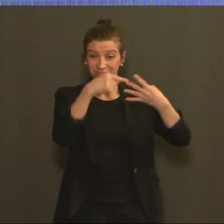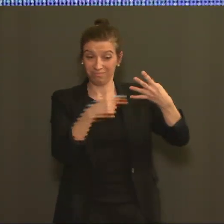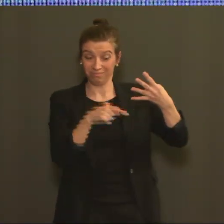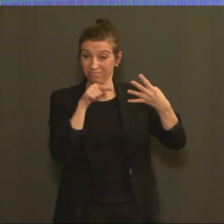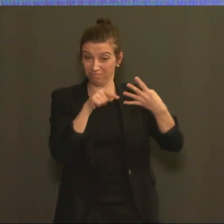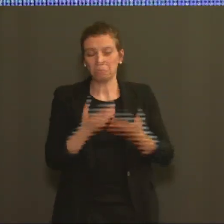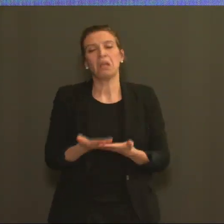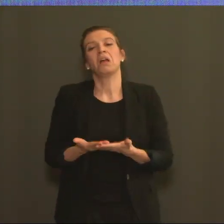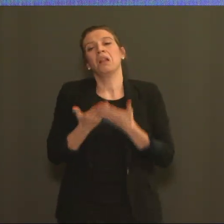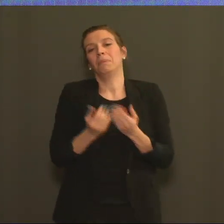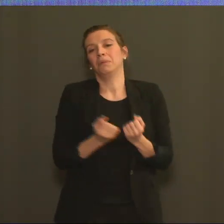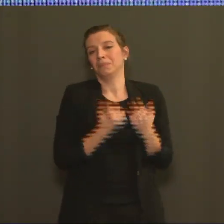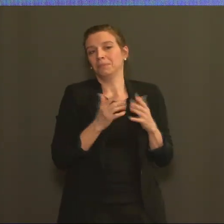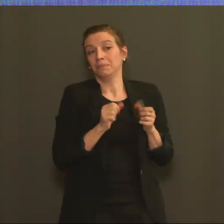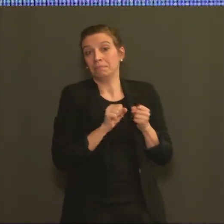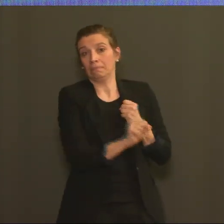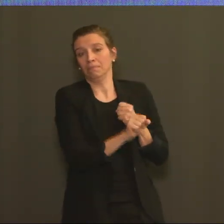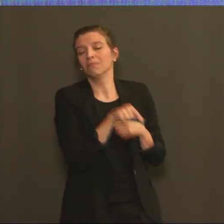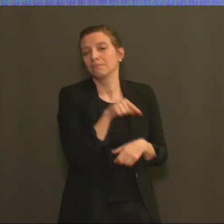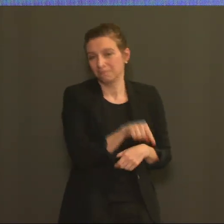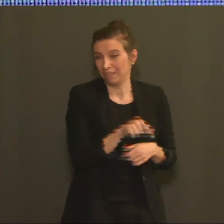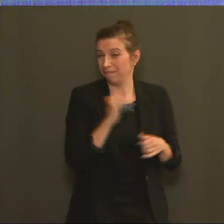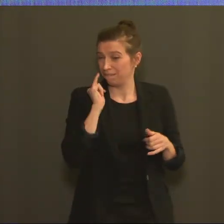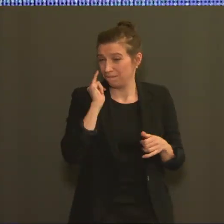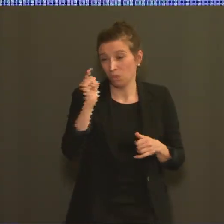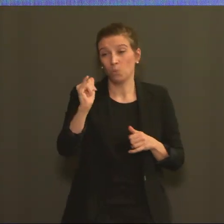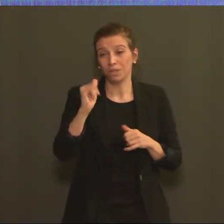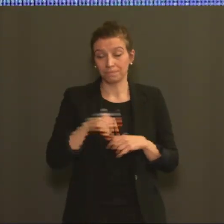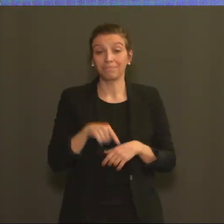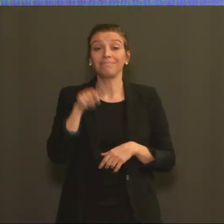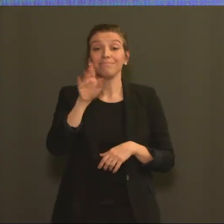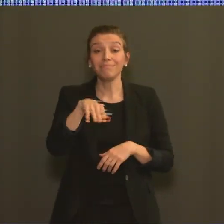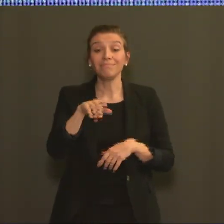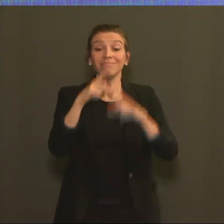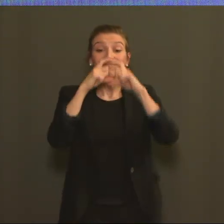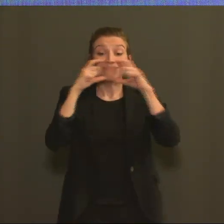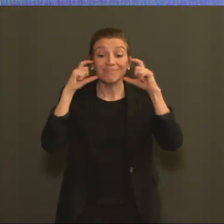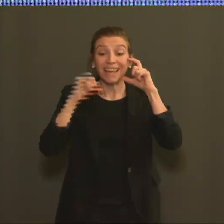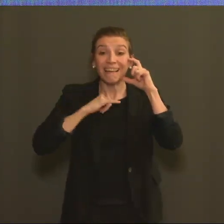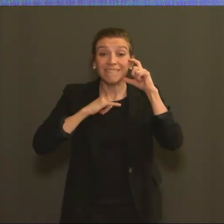blijft de regel ook wanneer we een masker dragen